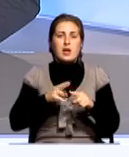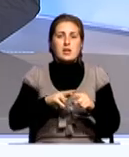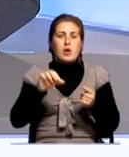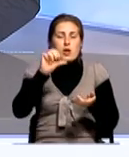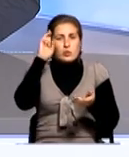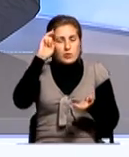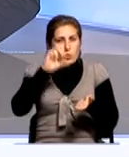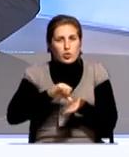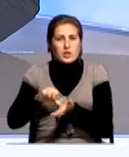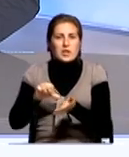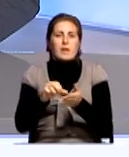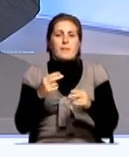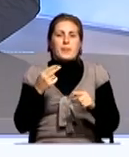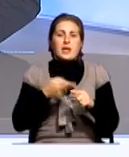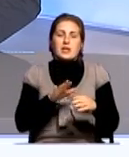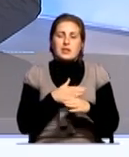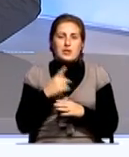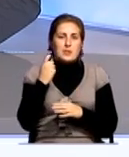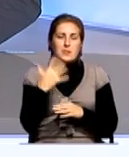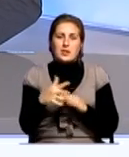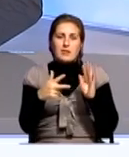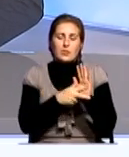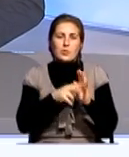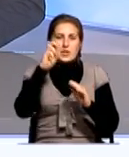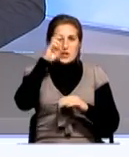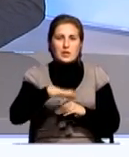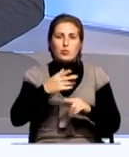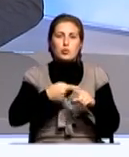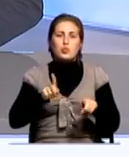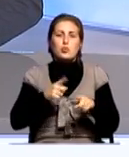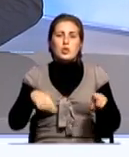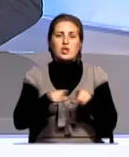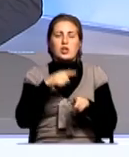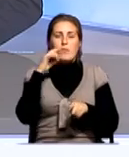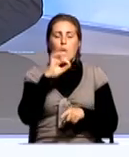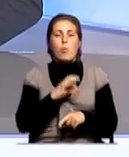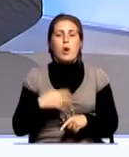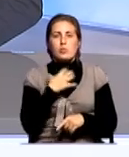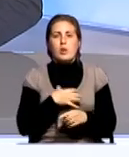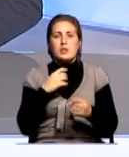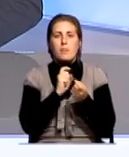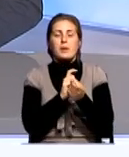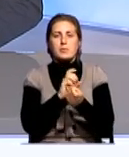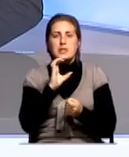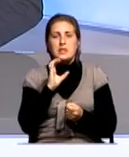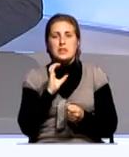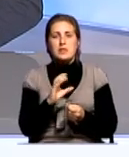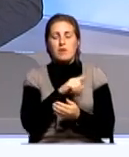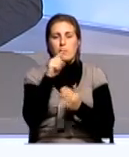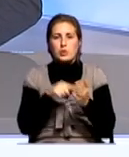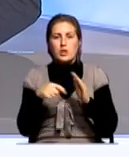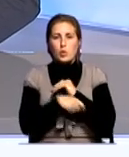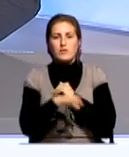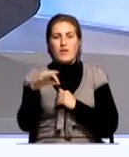участников она ратифицирована 158 странами Что также говорит об актуальности борьбы с вопросами